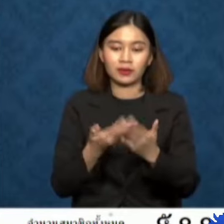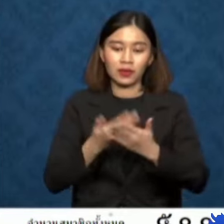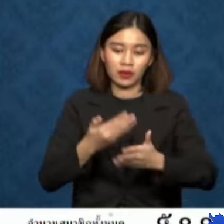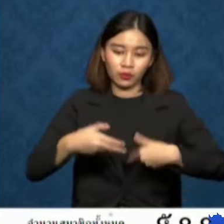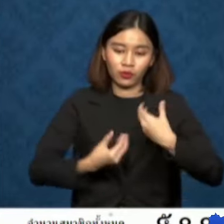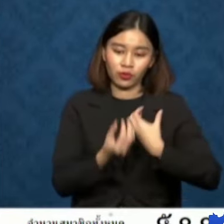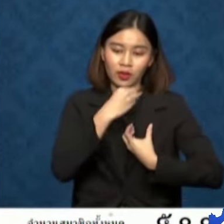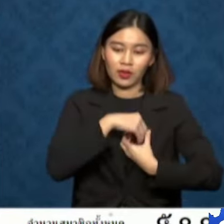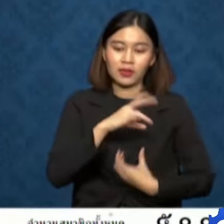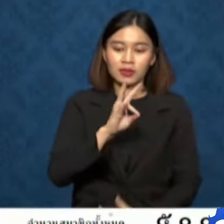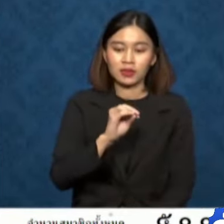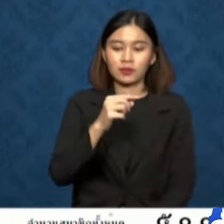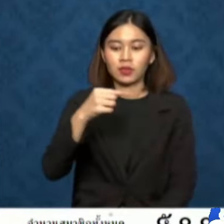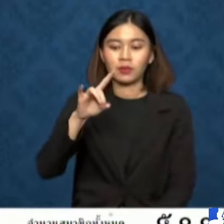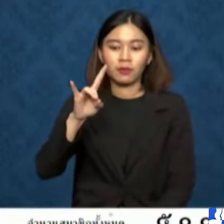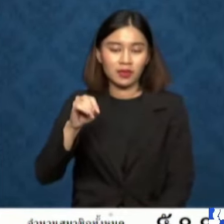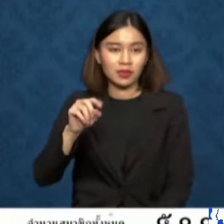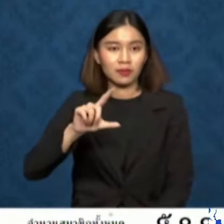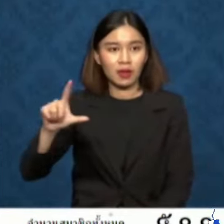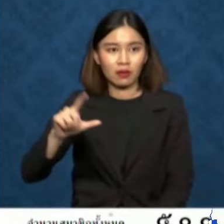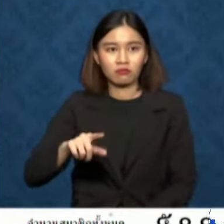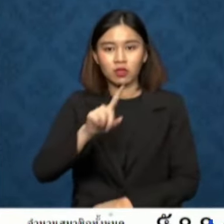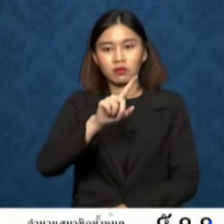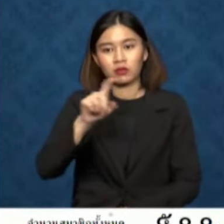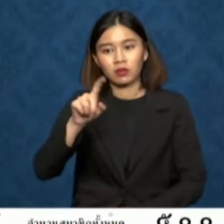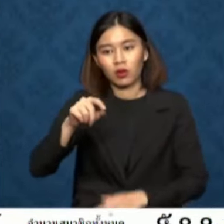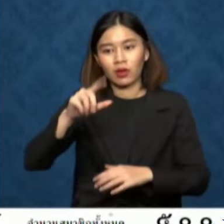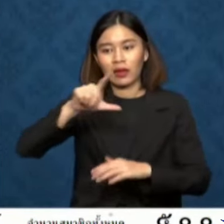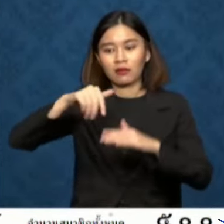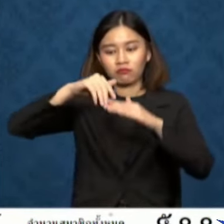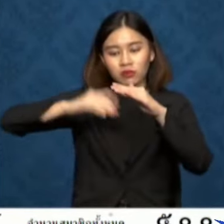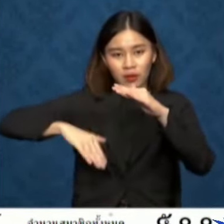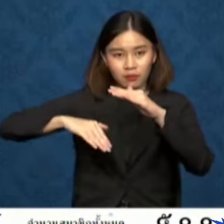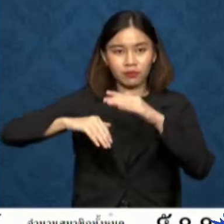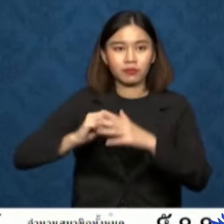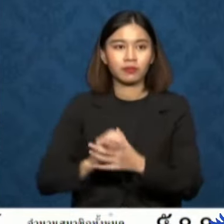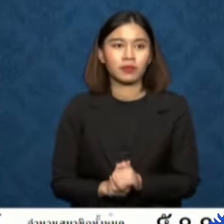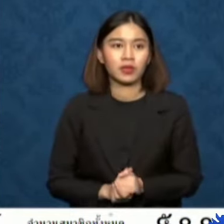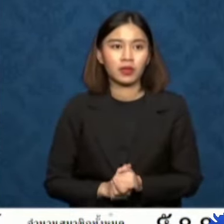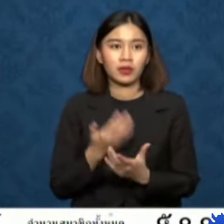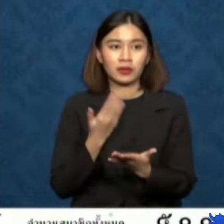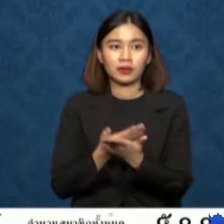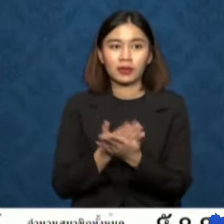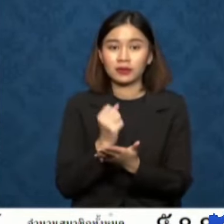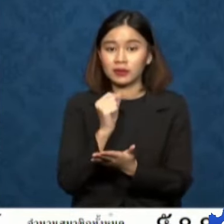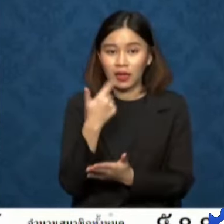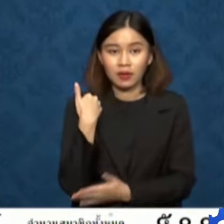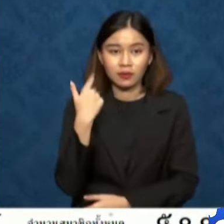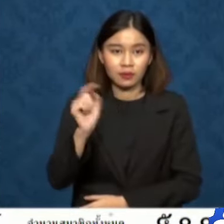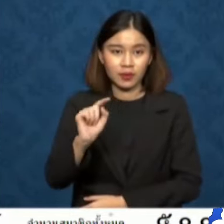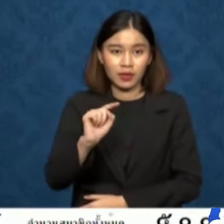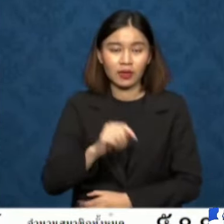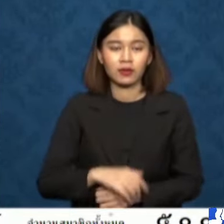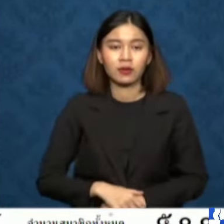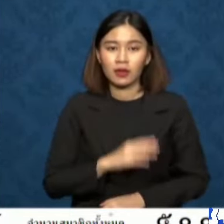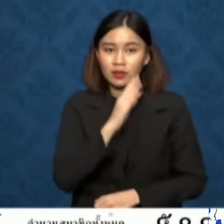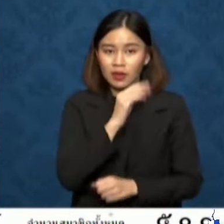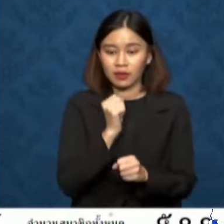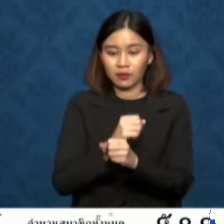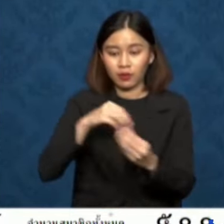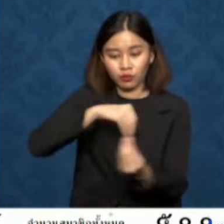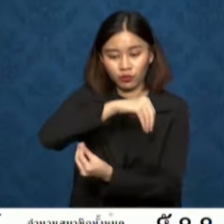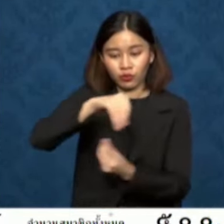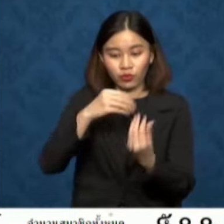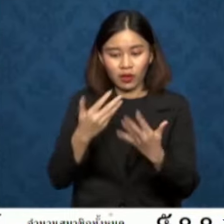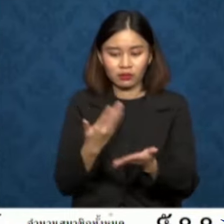ละ 70-80ล้านบาทต่ำกว่า 100ล้านบาทต่อปีก็แล้วกันมีค่าใช้จ่ายอะไรเกิดขึ้นครับแลถ้าเกิดทำธุรกิจแล้ว